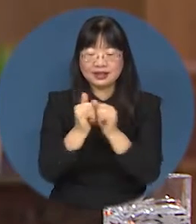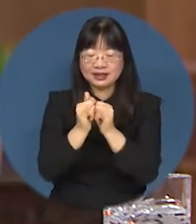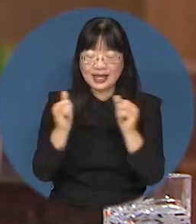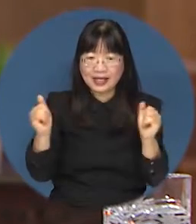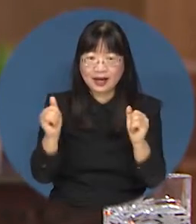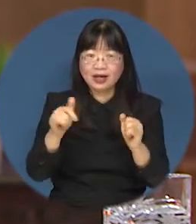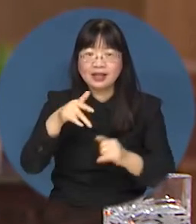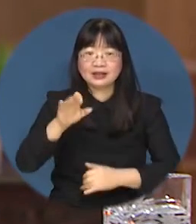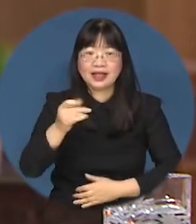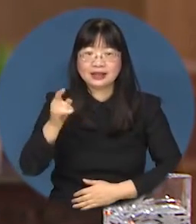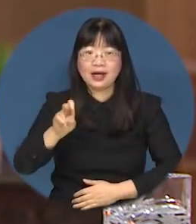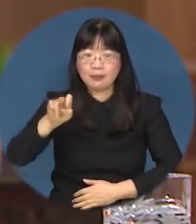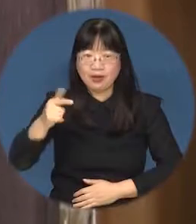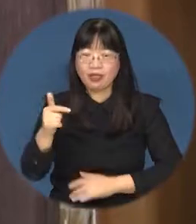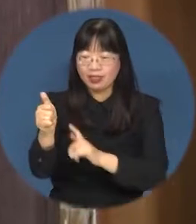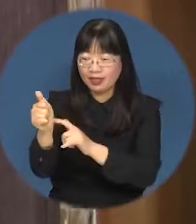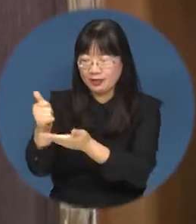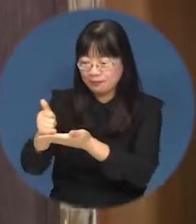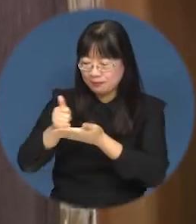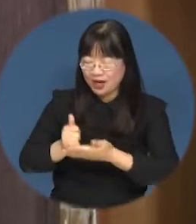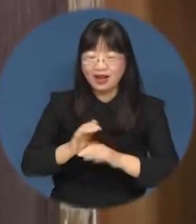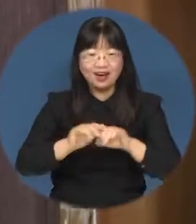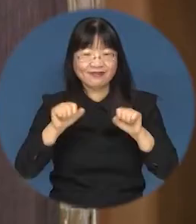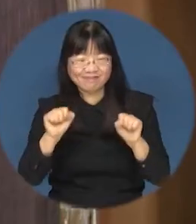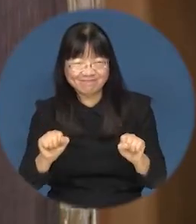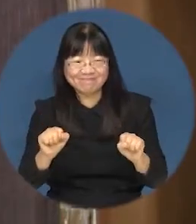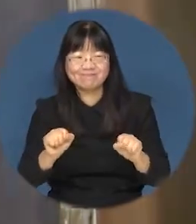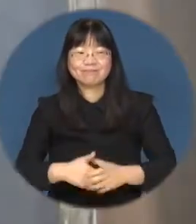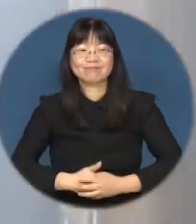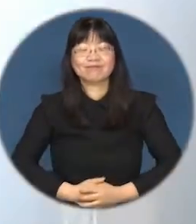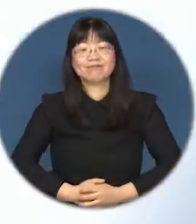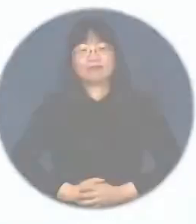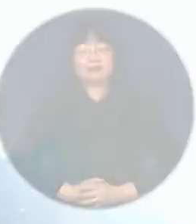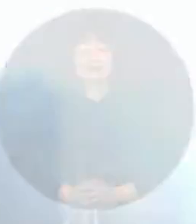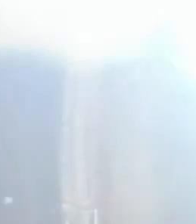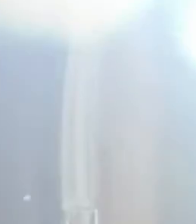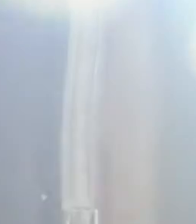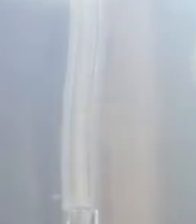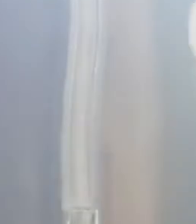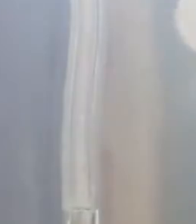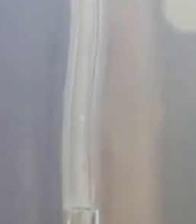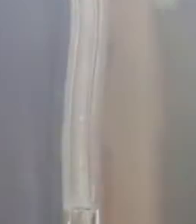작가 함께 만나봅니다. 어서 오십시오. 네, 안녕하십니까. 네, 네 반갑습니다.